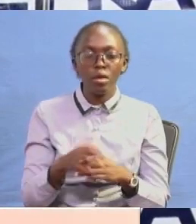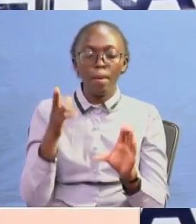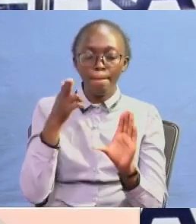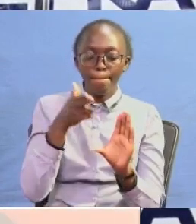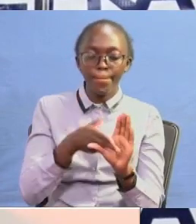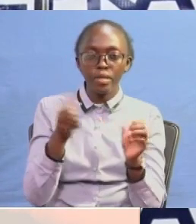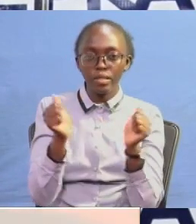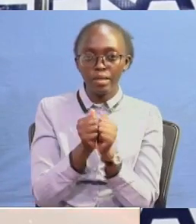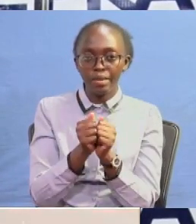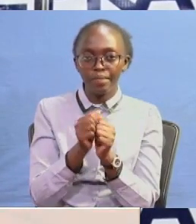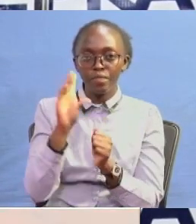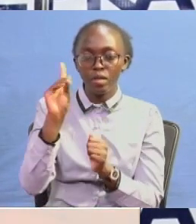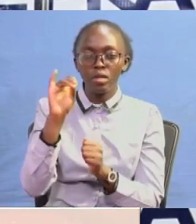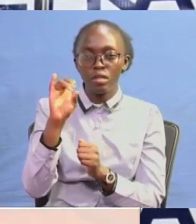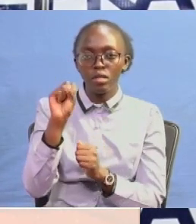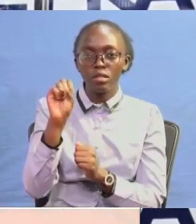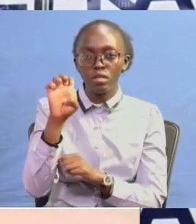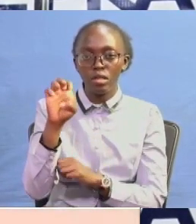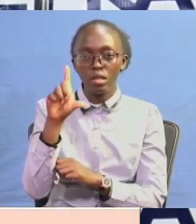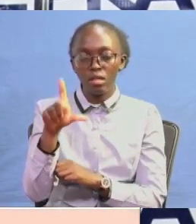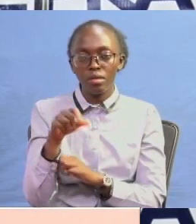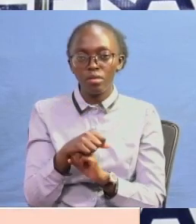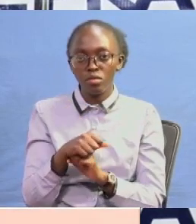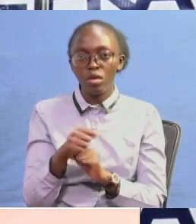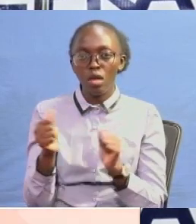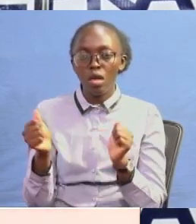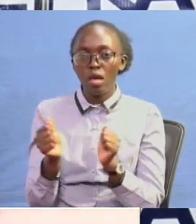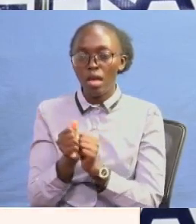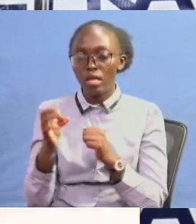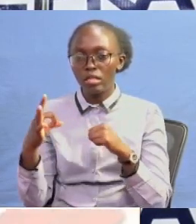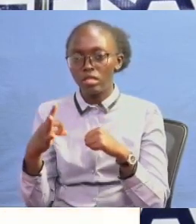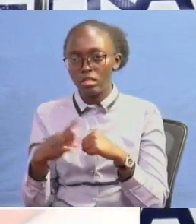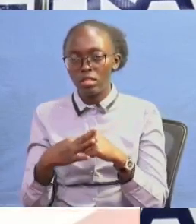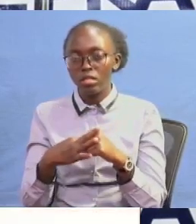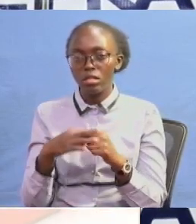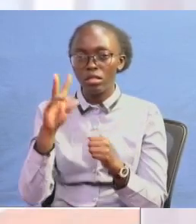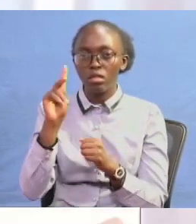shillings for the diesel grade, and 18 shillings and 68 cents for kerosene.